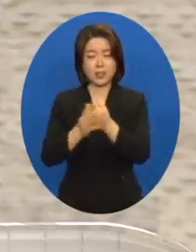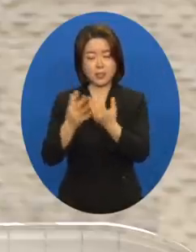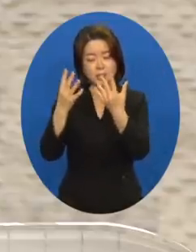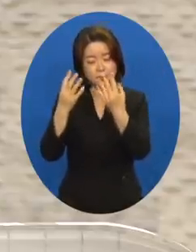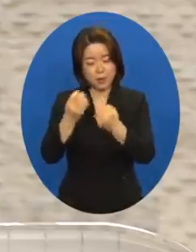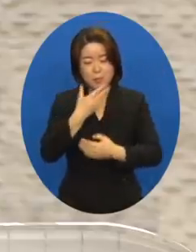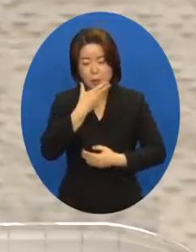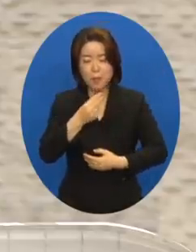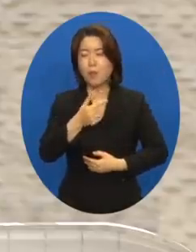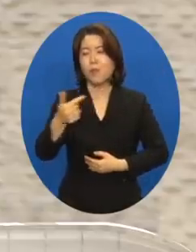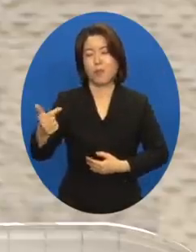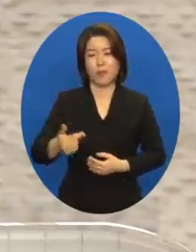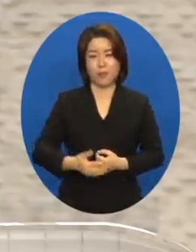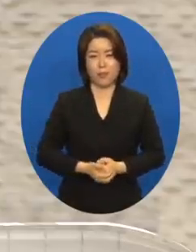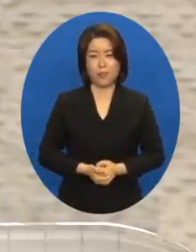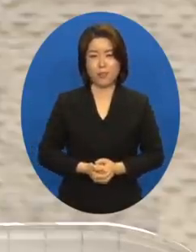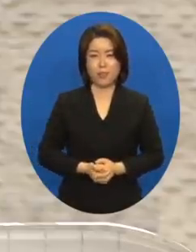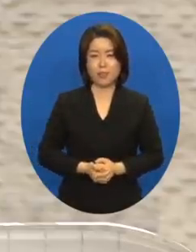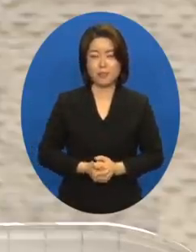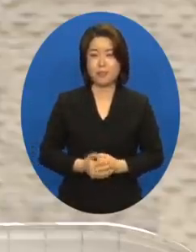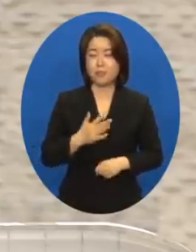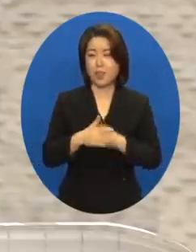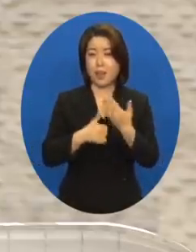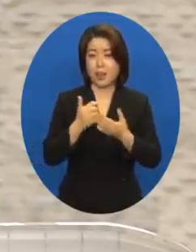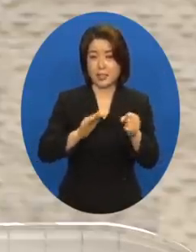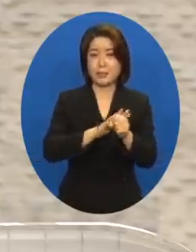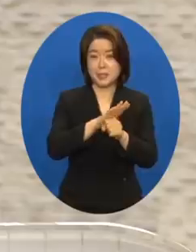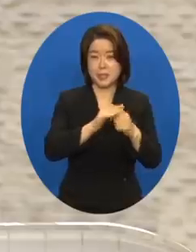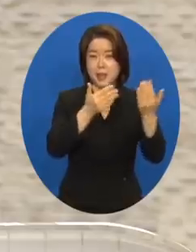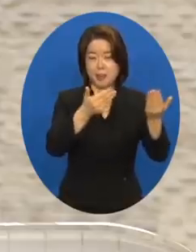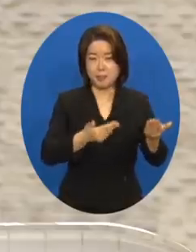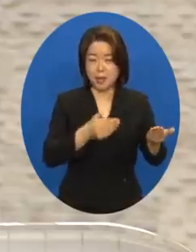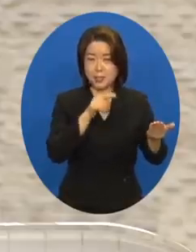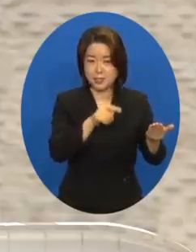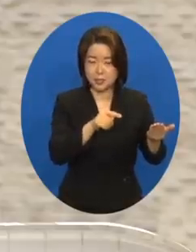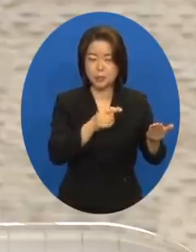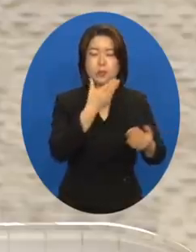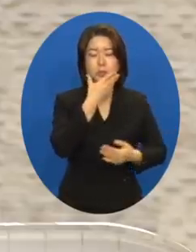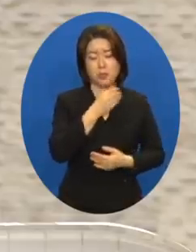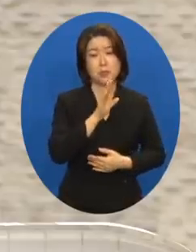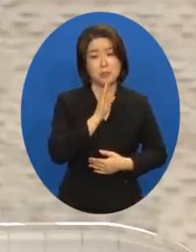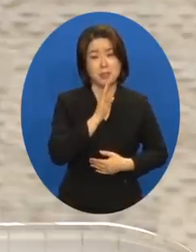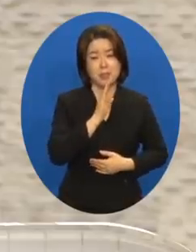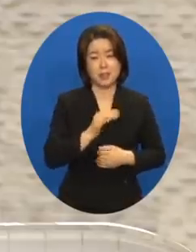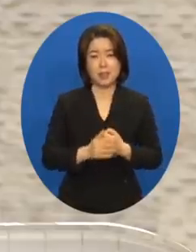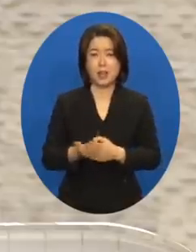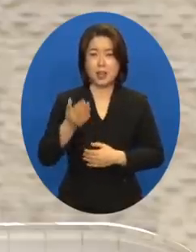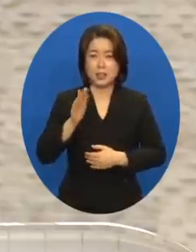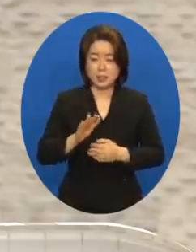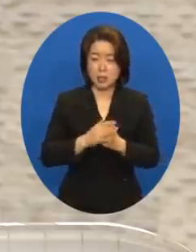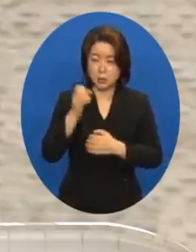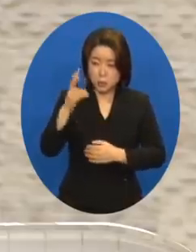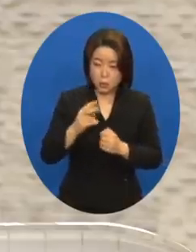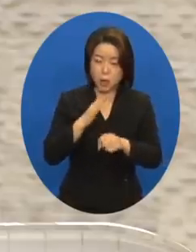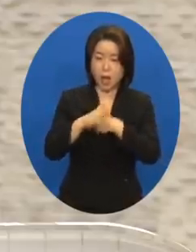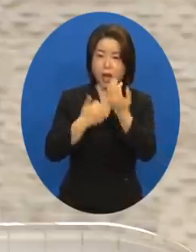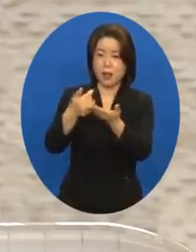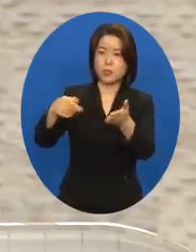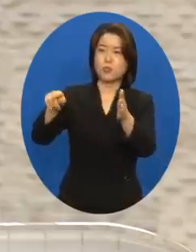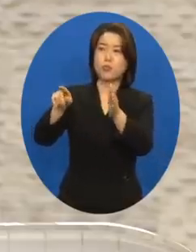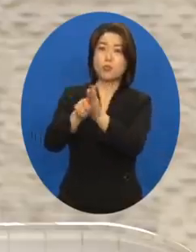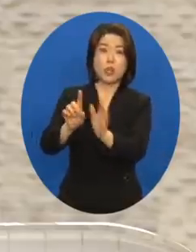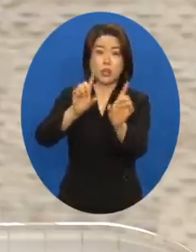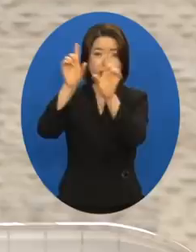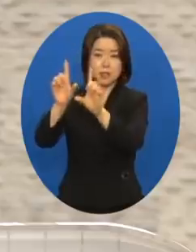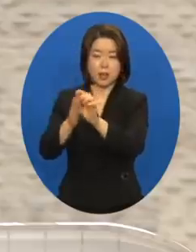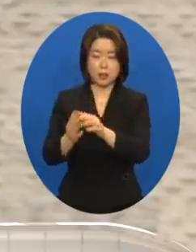인가요 하나님의 사랑을 받는 것도 보기 줘 그러나 하나님을 위해서 사는 것은